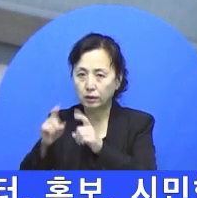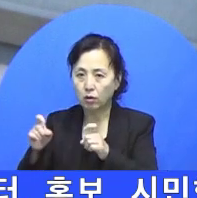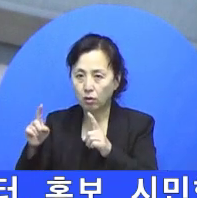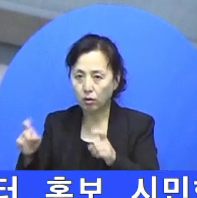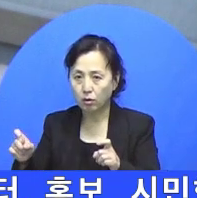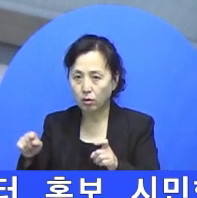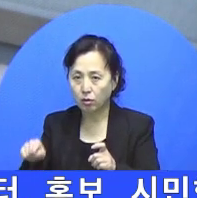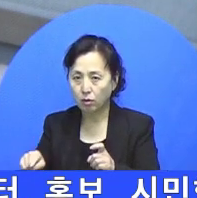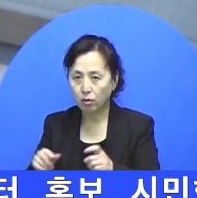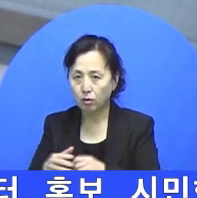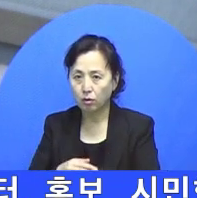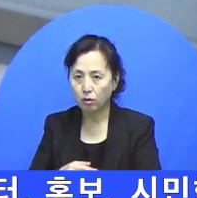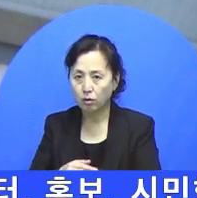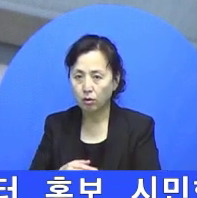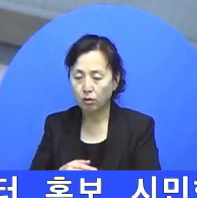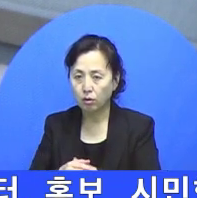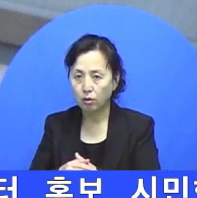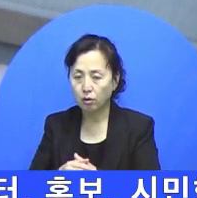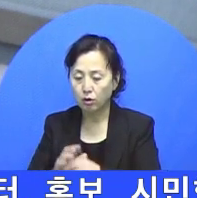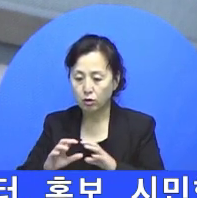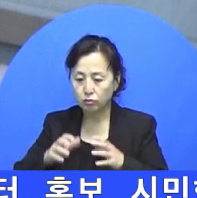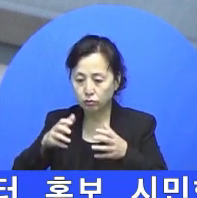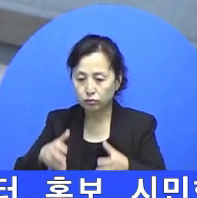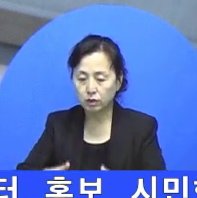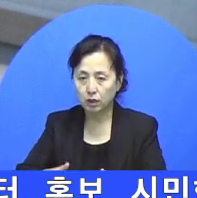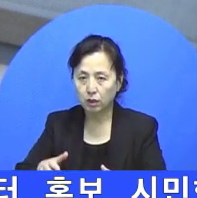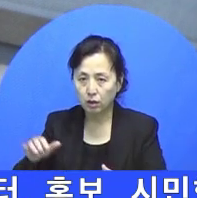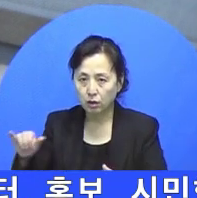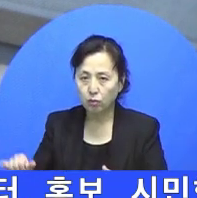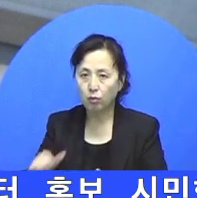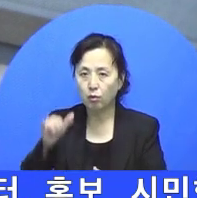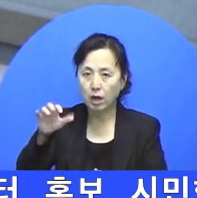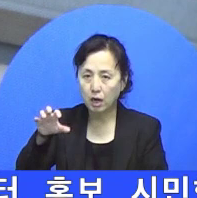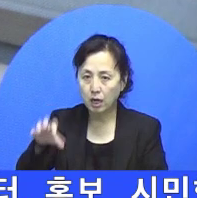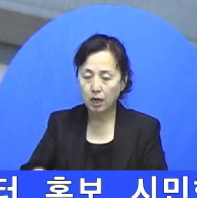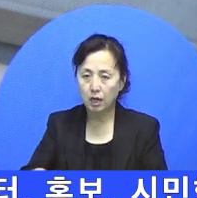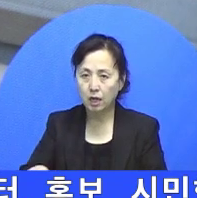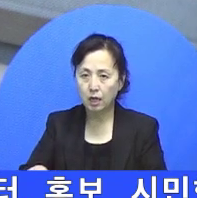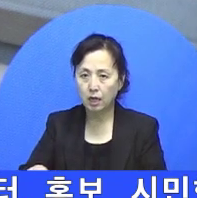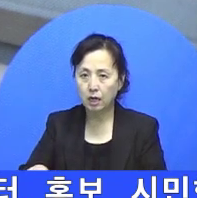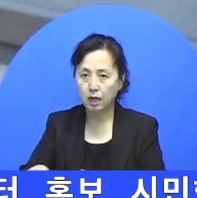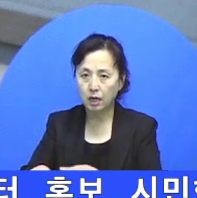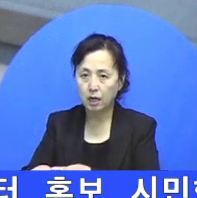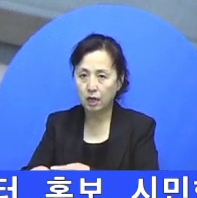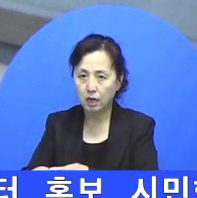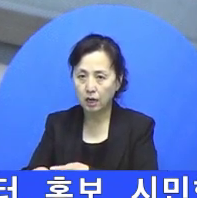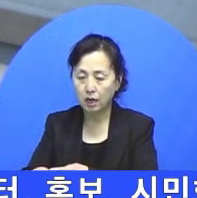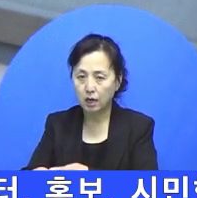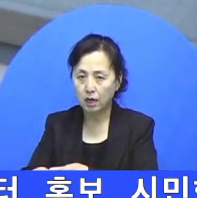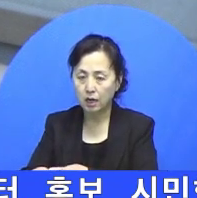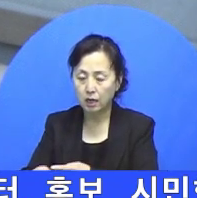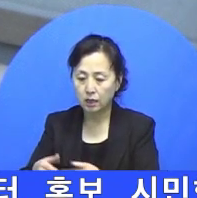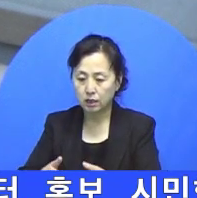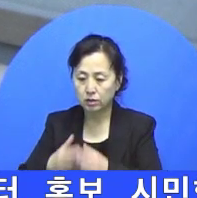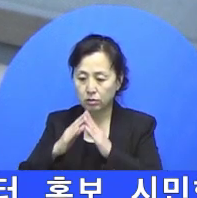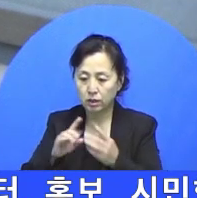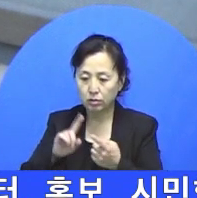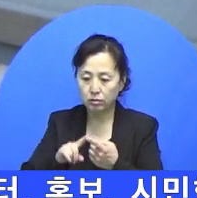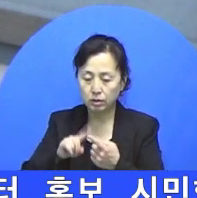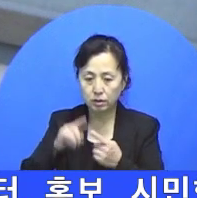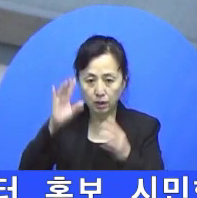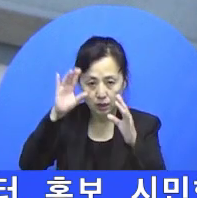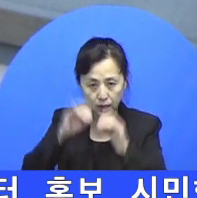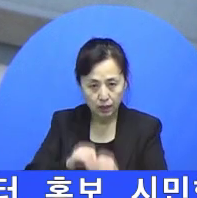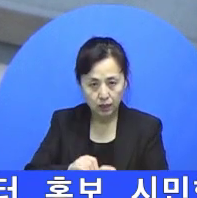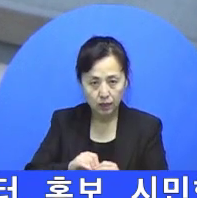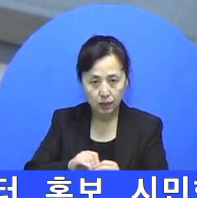이분들은 군공항이라는 거는 머릿속에 없고 경기국제공항만을 떠올렸을 때 한 겁니다. 특히나 여기 제가 일부러